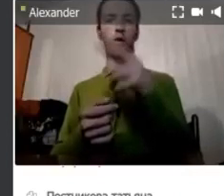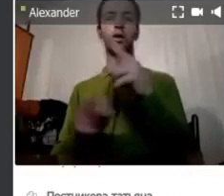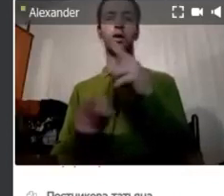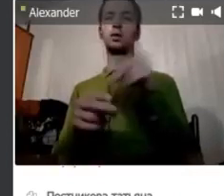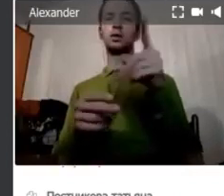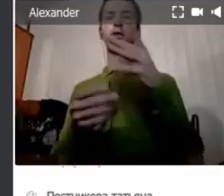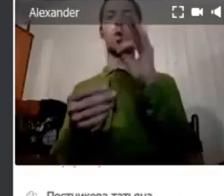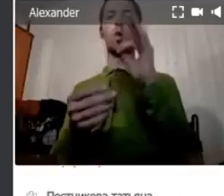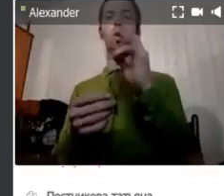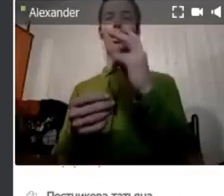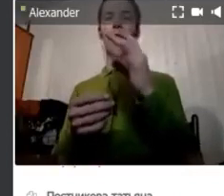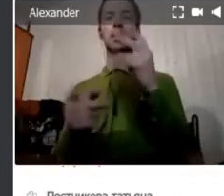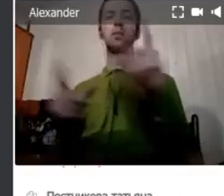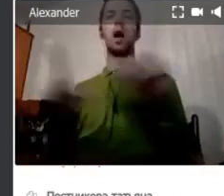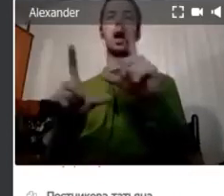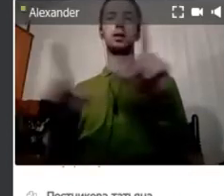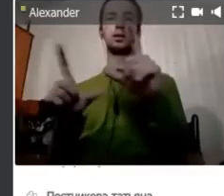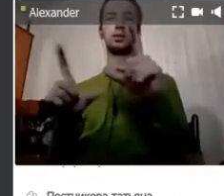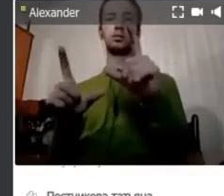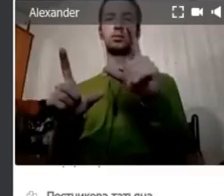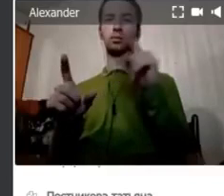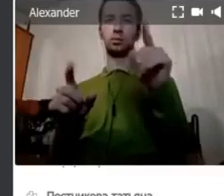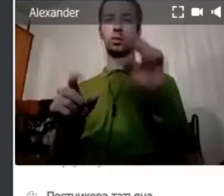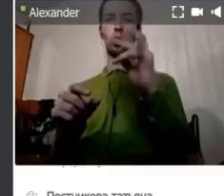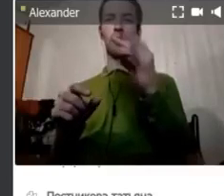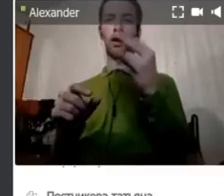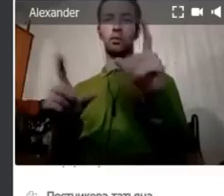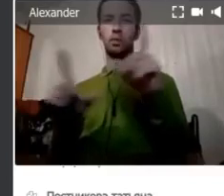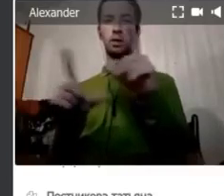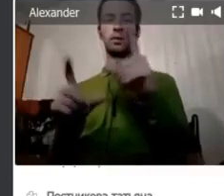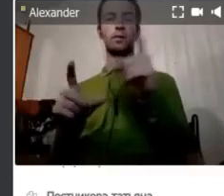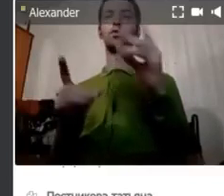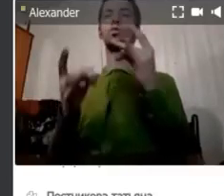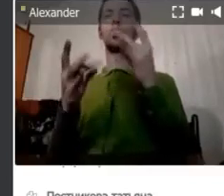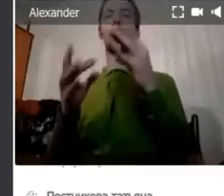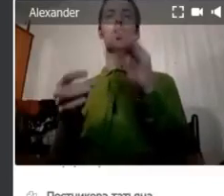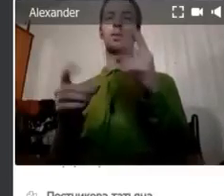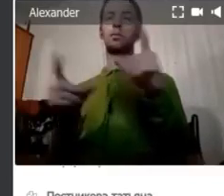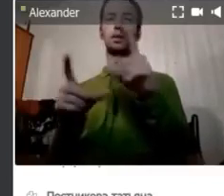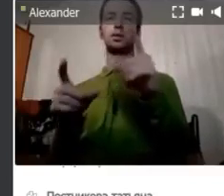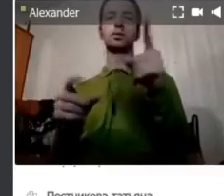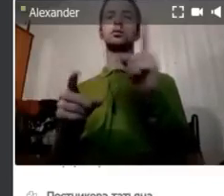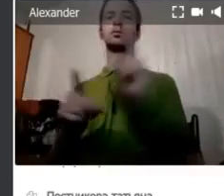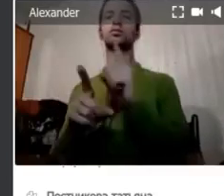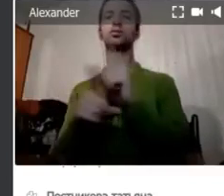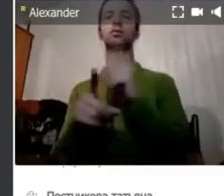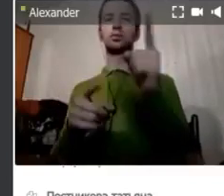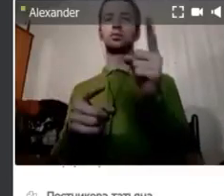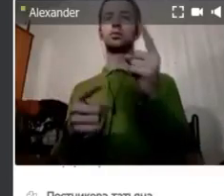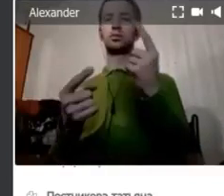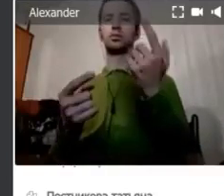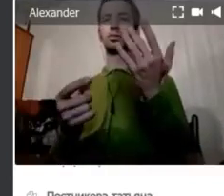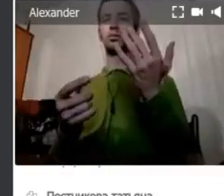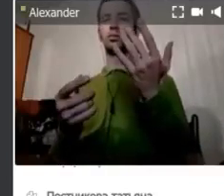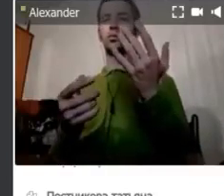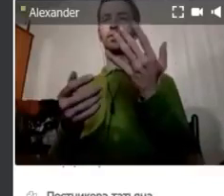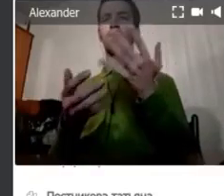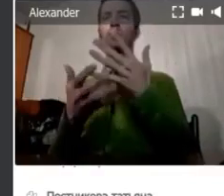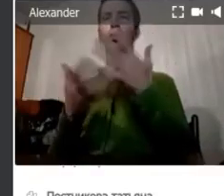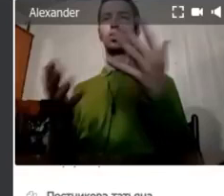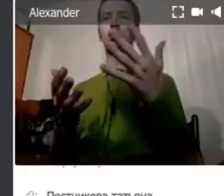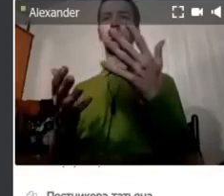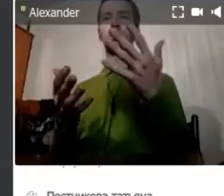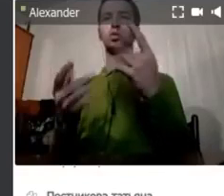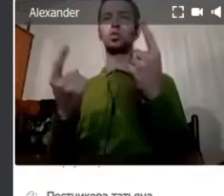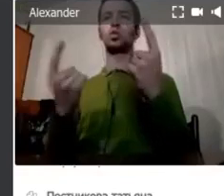в плане информации, в плане обслуживания клиентов и так далее. Но вот кто покупал, скажем, что-то через обычный онлайн-магазин, там у вас